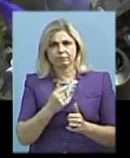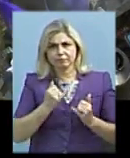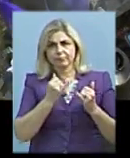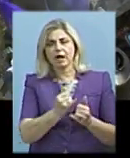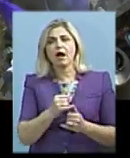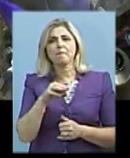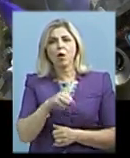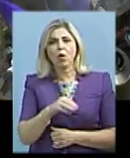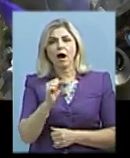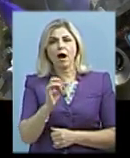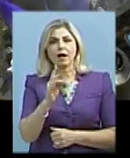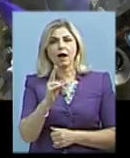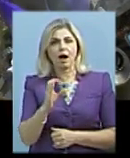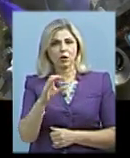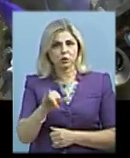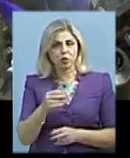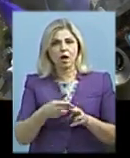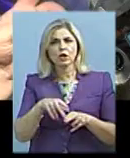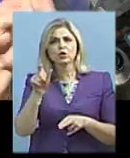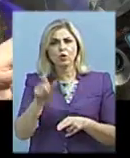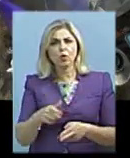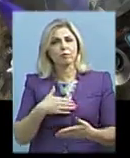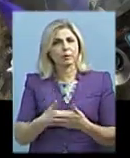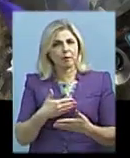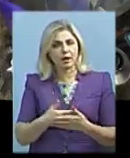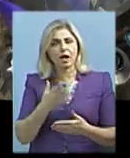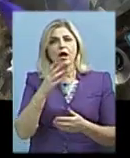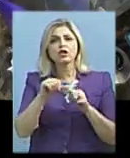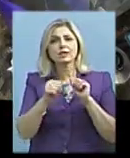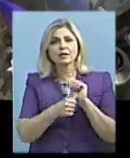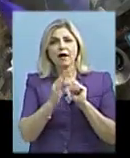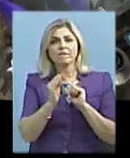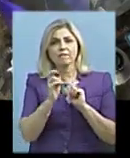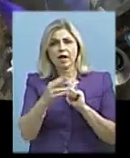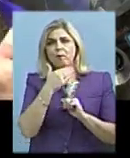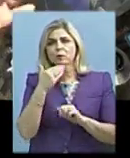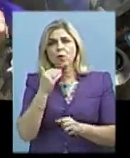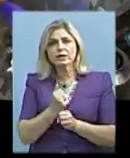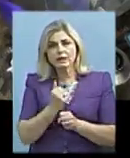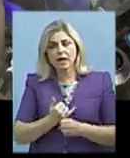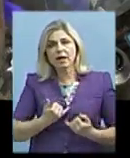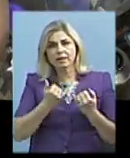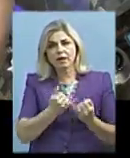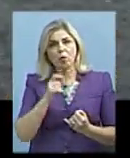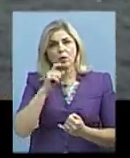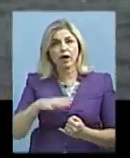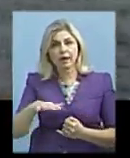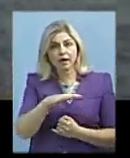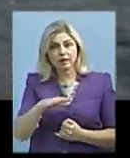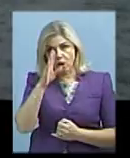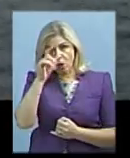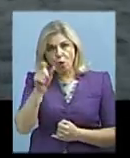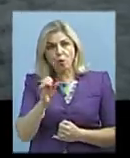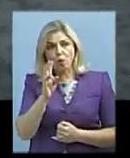це людина, яка багато зробила ще в той час, в 17 столітті, для України. І ось, зокрема, це він насадив, уже почав,